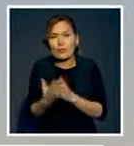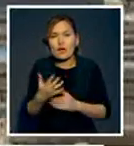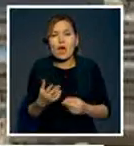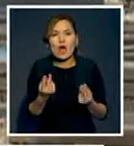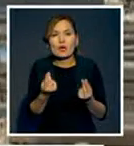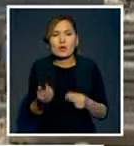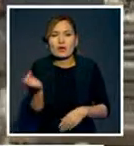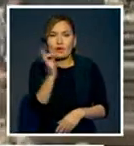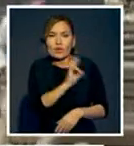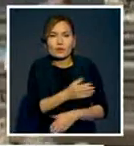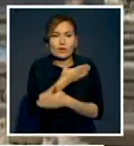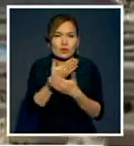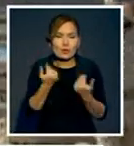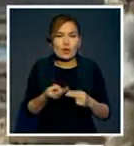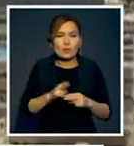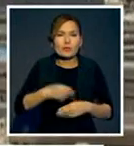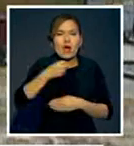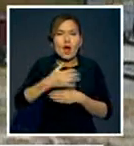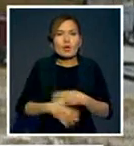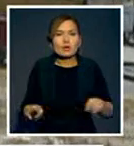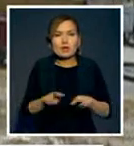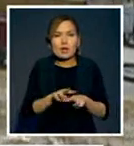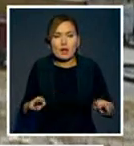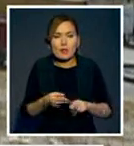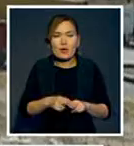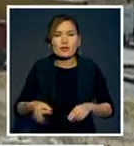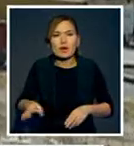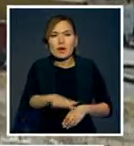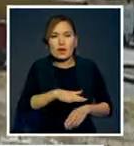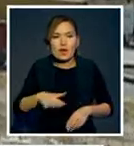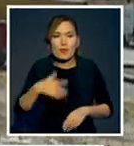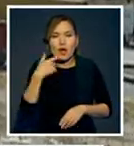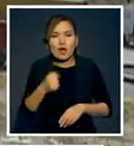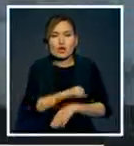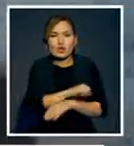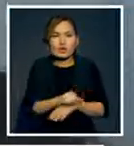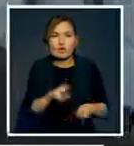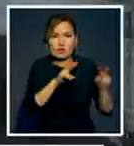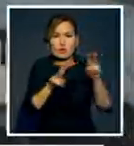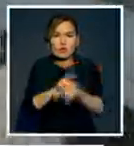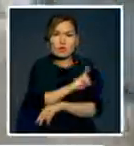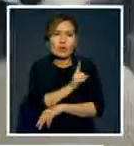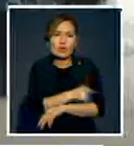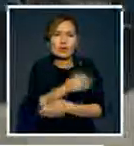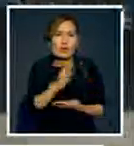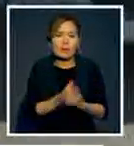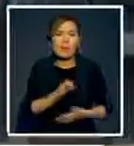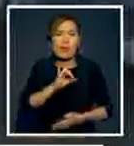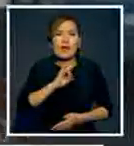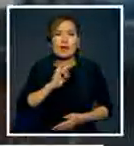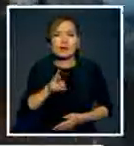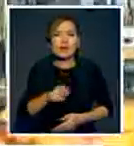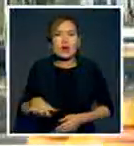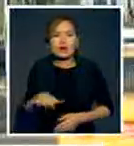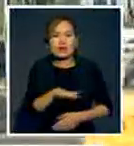Бағдаттың қарамағына көшкен. Сонымен қатар орталық үкімет автономия әуежайлары мен шекараларында бақылап отыр. Халықаралық қауымдастық болса Ирактың тұтастығына